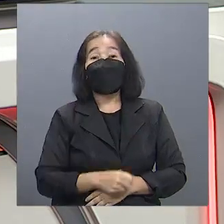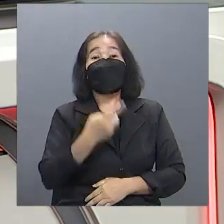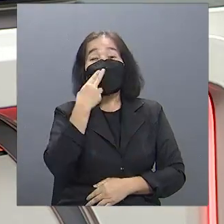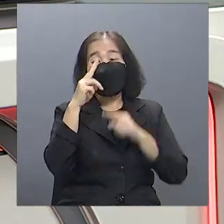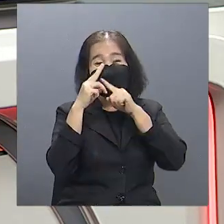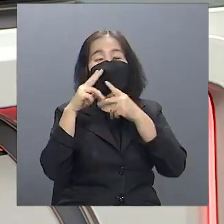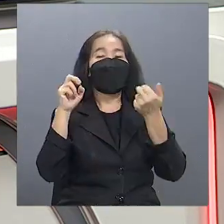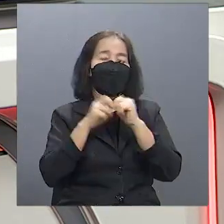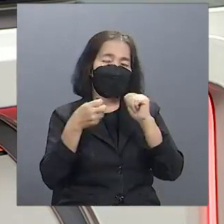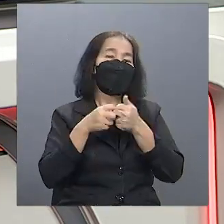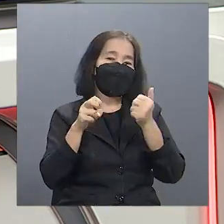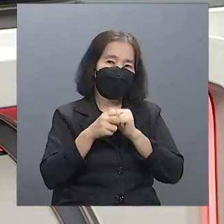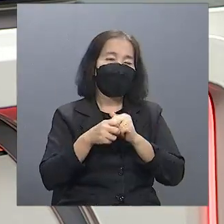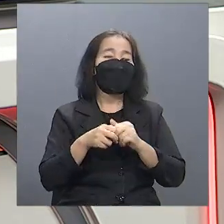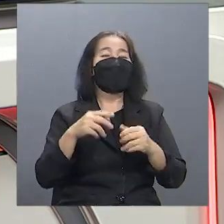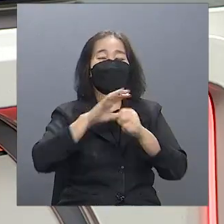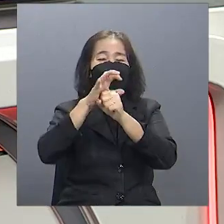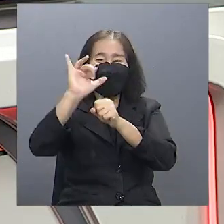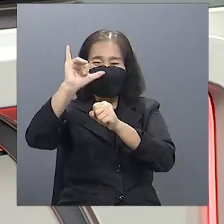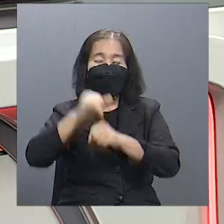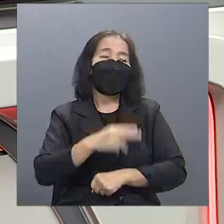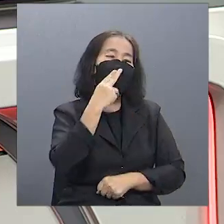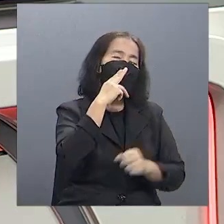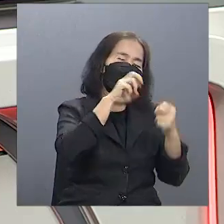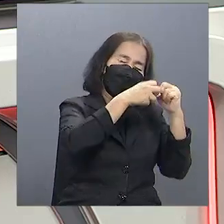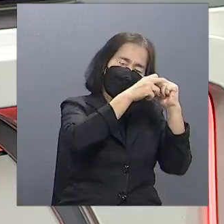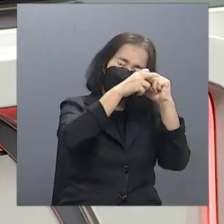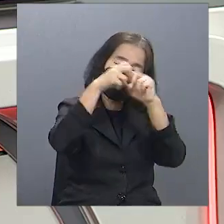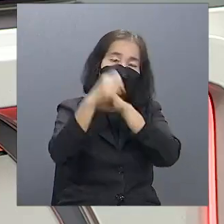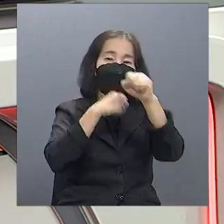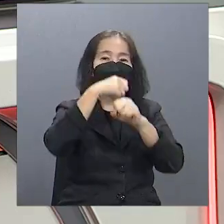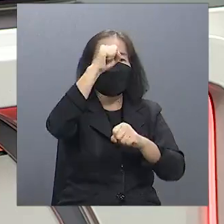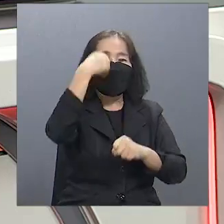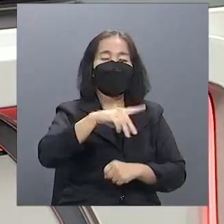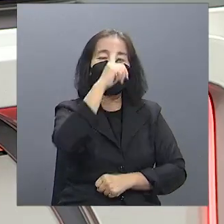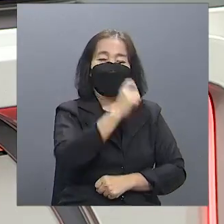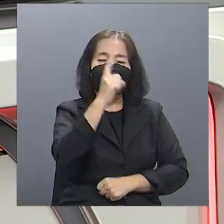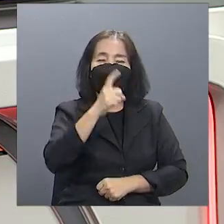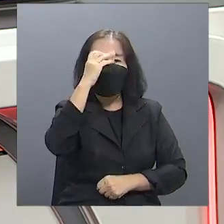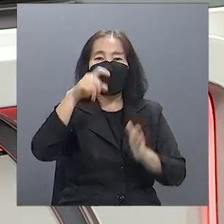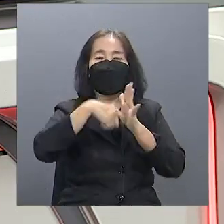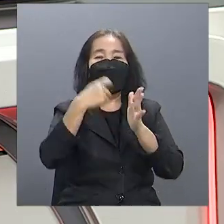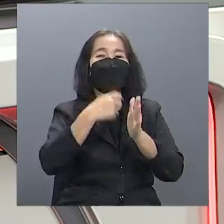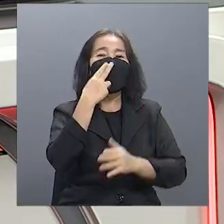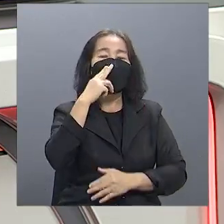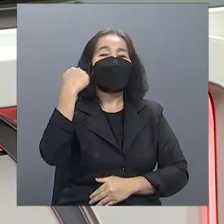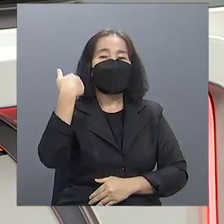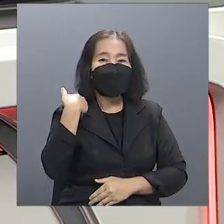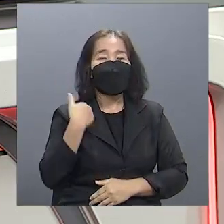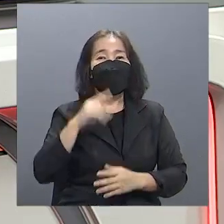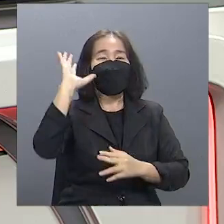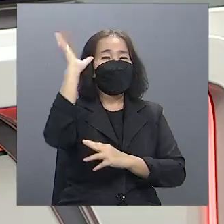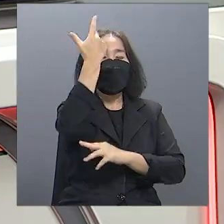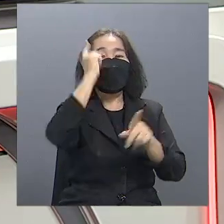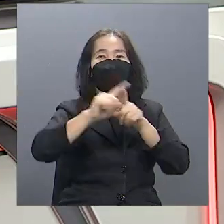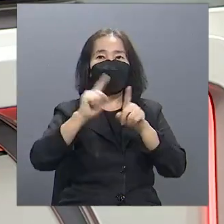ก่อนโควิด -19 มานานหลายสิบปีแล้วก็ทำให้มีตัวเลขของการเสียชีวิตเพิ่มขึ้นอย่างชัดเจนหลายประเทศทั่วโลกพยายามจะใช้หลากหลาย